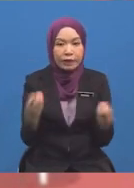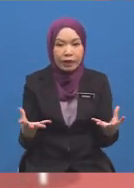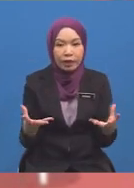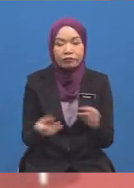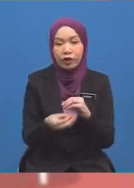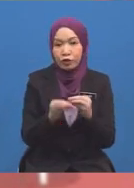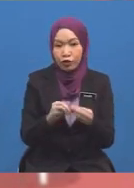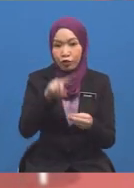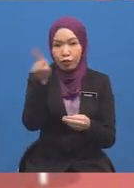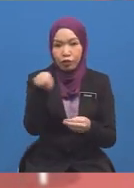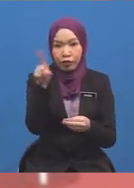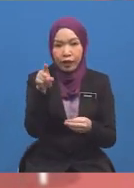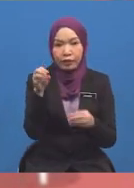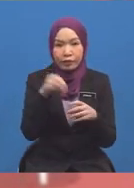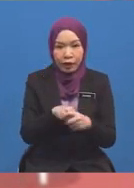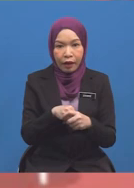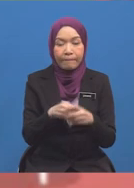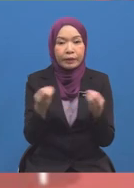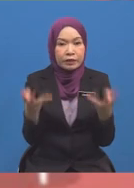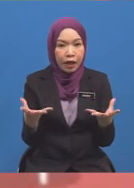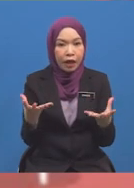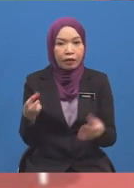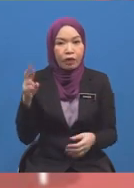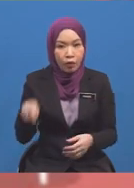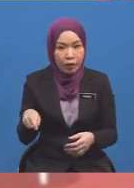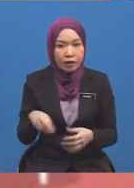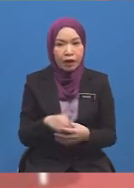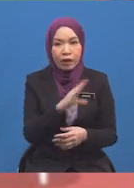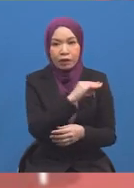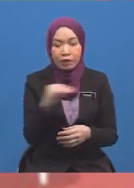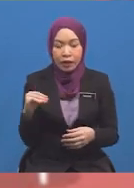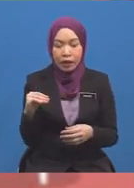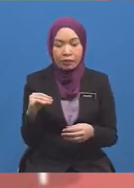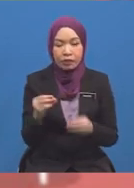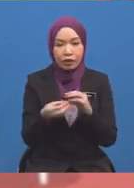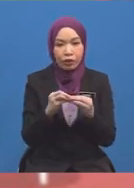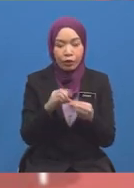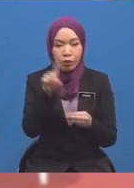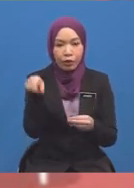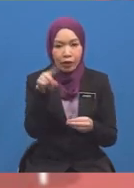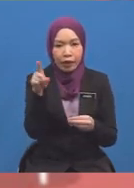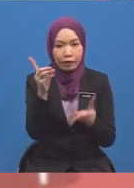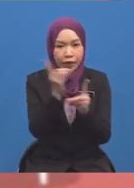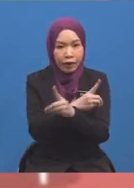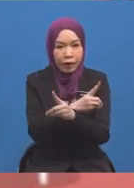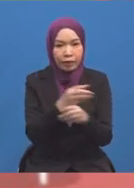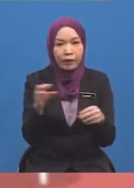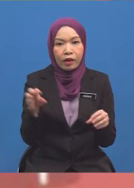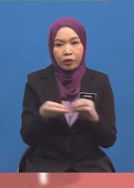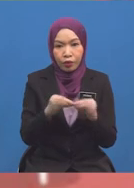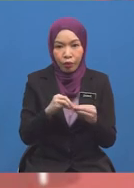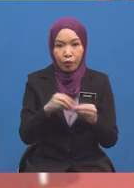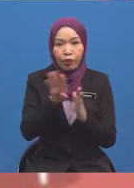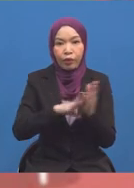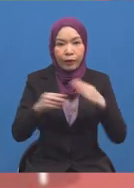membobol ATM darab pecahan wajah bulat darab no bercampur